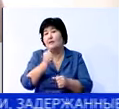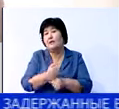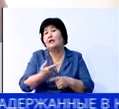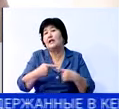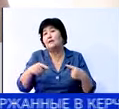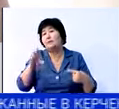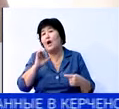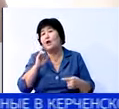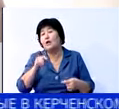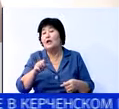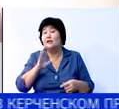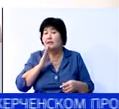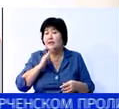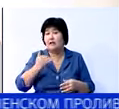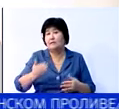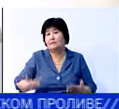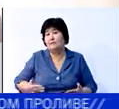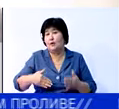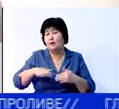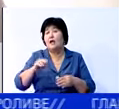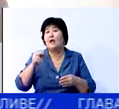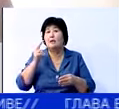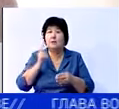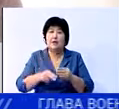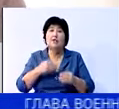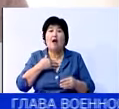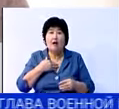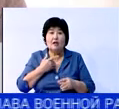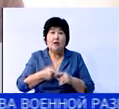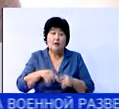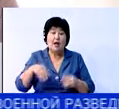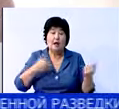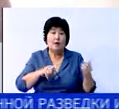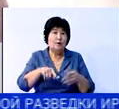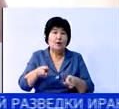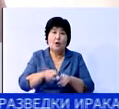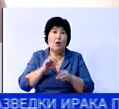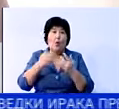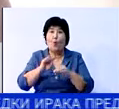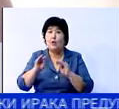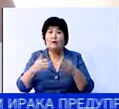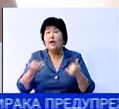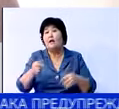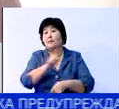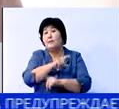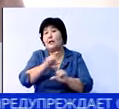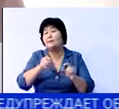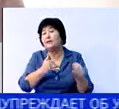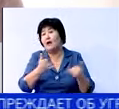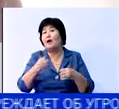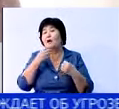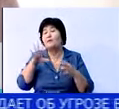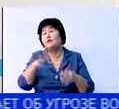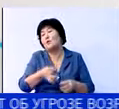биоптрон. Состояние дочери намного улучшилось. Прекратился кашель. В нашем городе Тарас пока такой установки нет. Медперсонал обходительный.